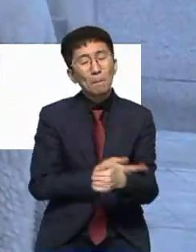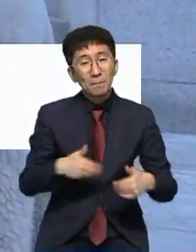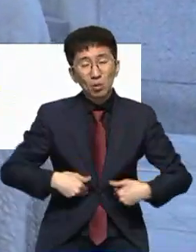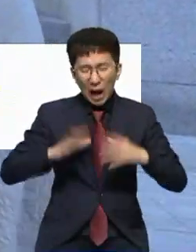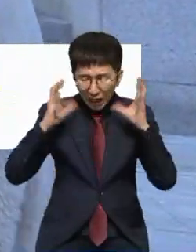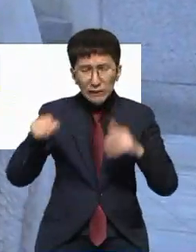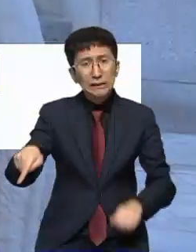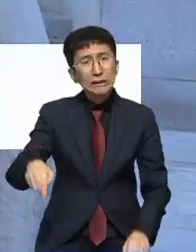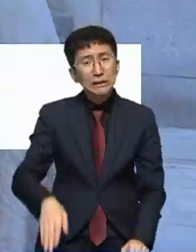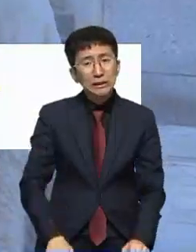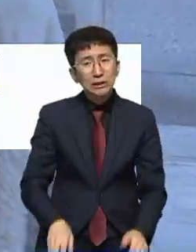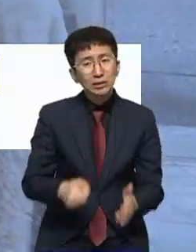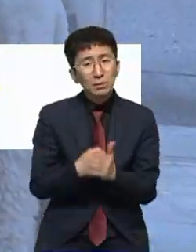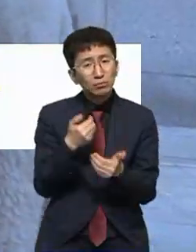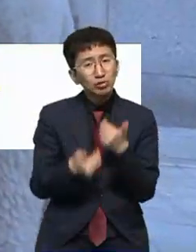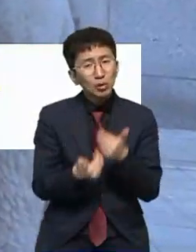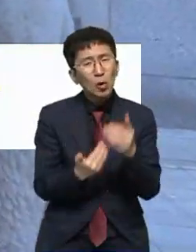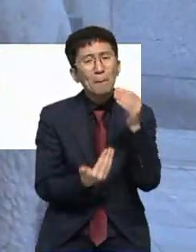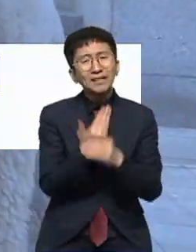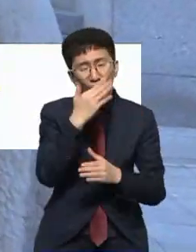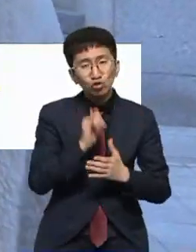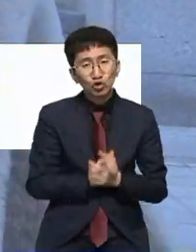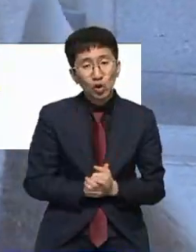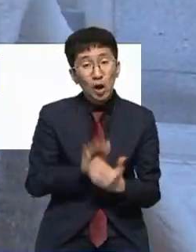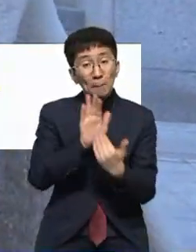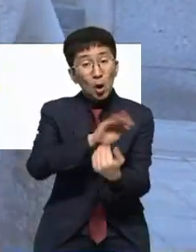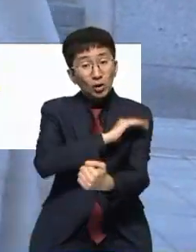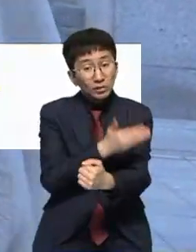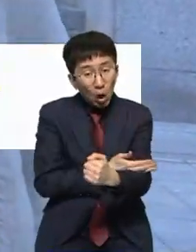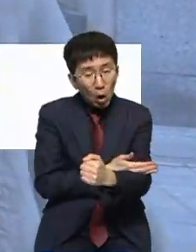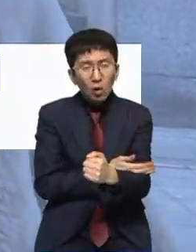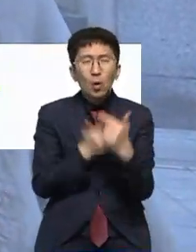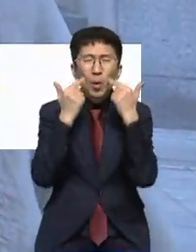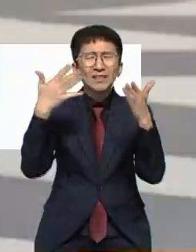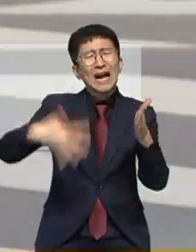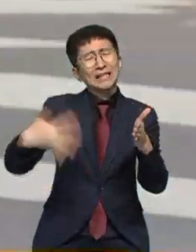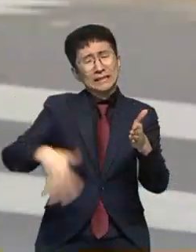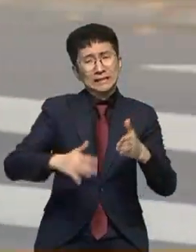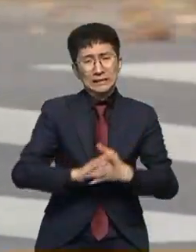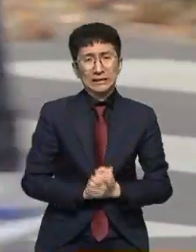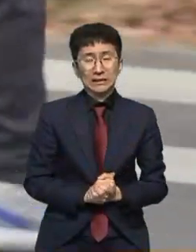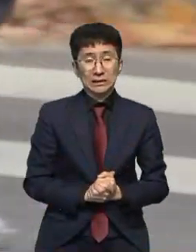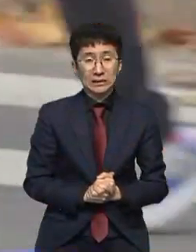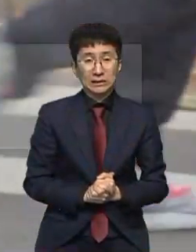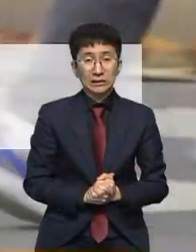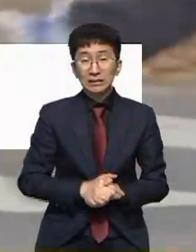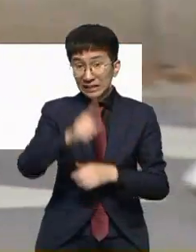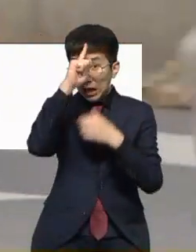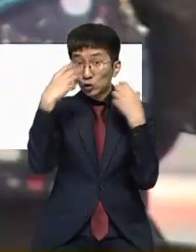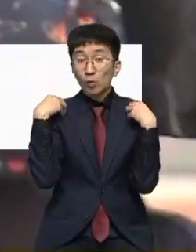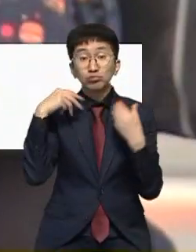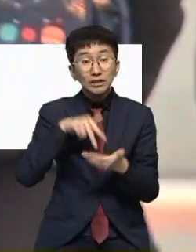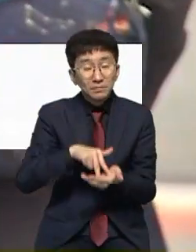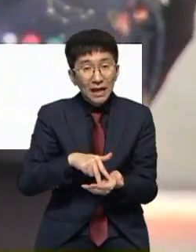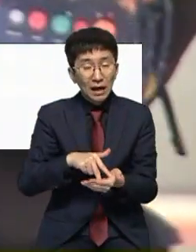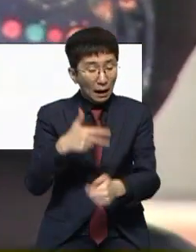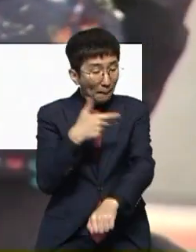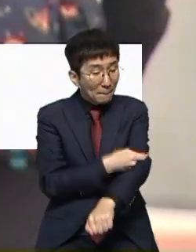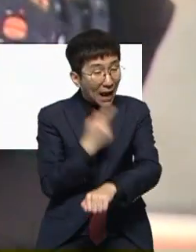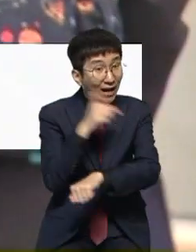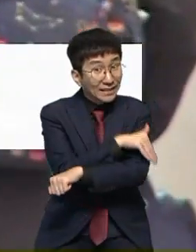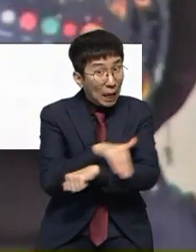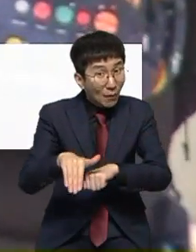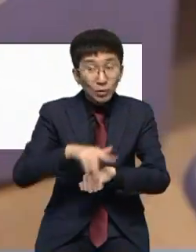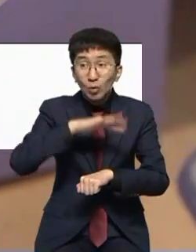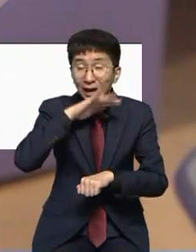어리잖아요. 그래서 부작용이 어떻게 발생될지도 모르고 면역체계 아직 제대로 잡혀있지 않으니까. 질병청은 구체적인 접종 시기와